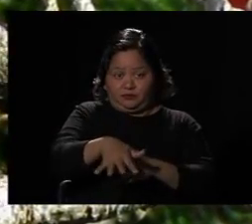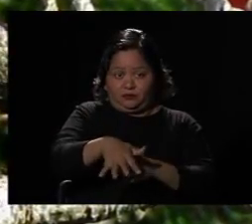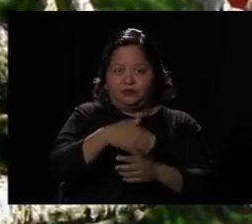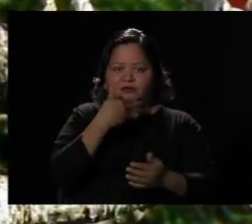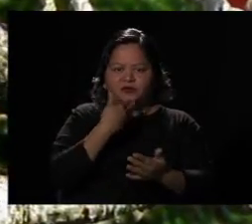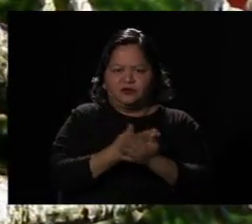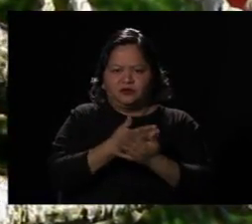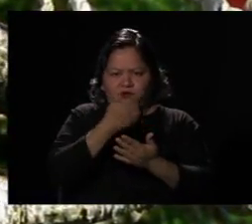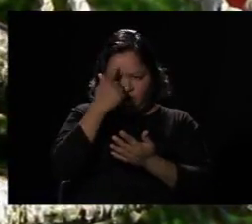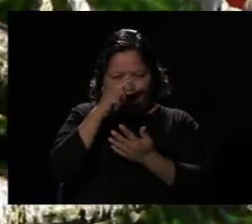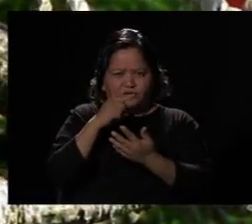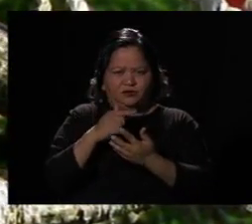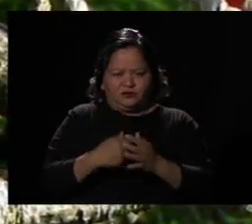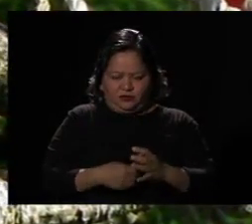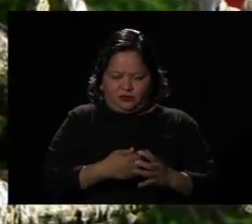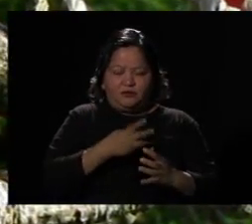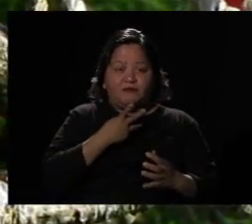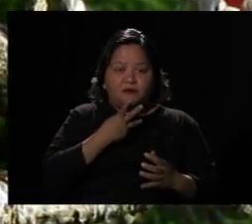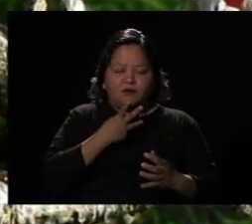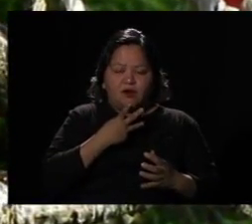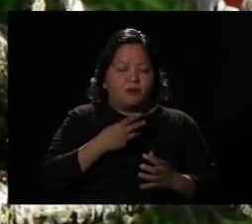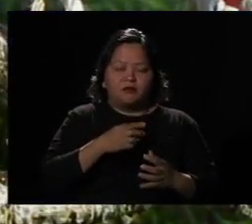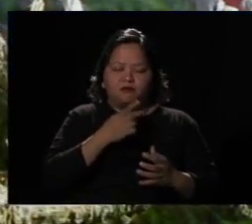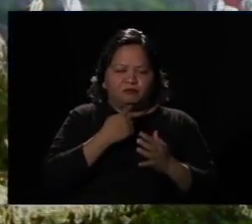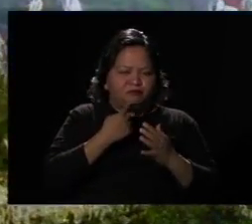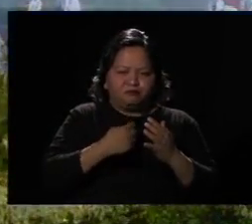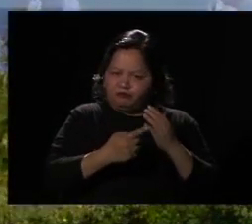ginin I gawgaw lokwe.